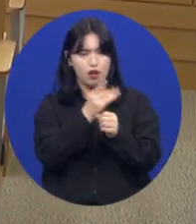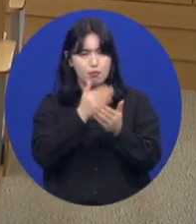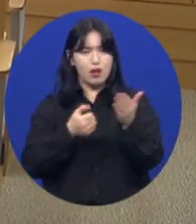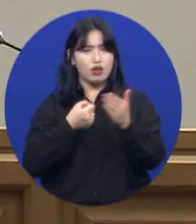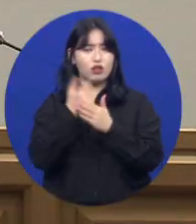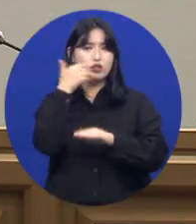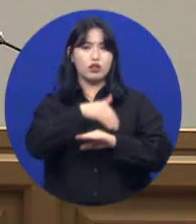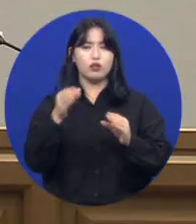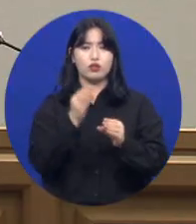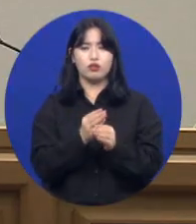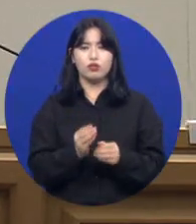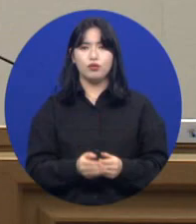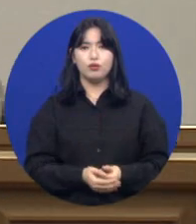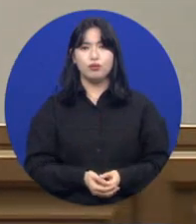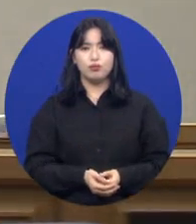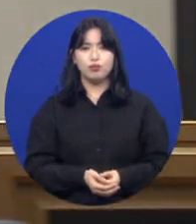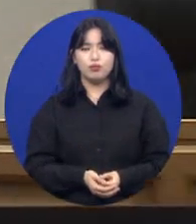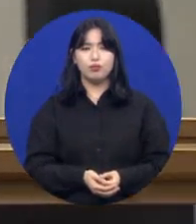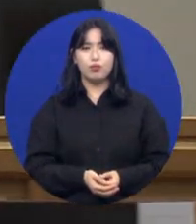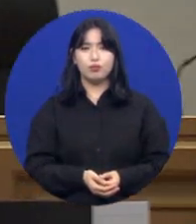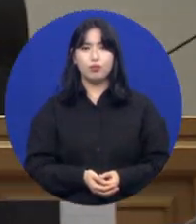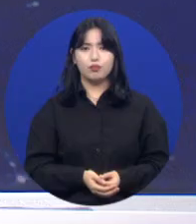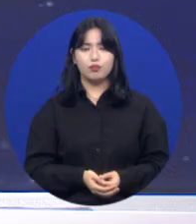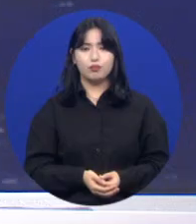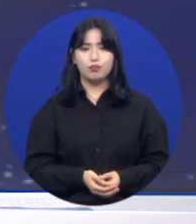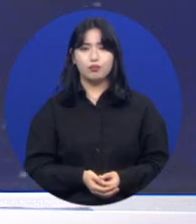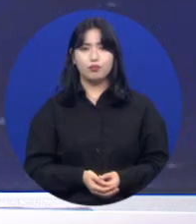결정하겠다고 밝혔습니다.